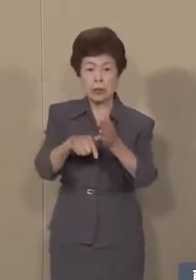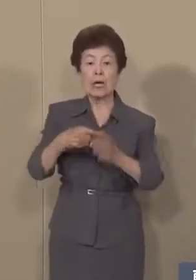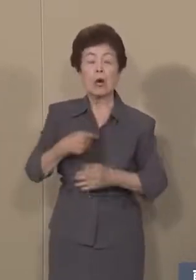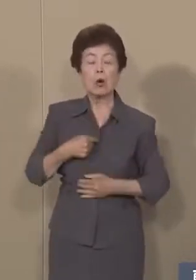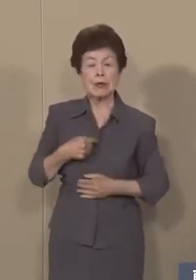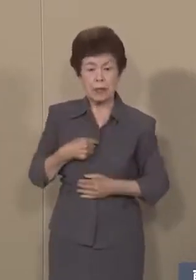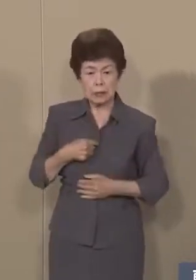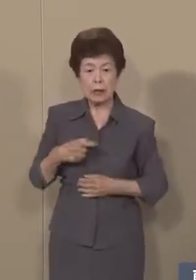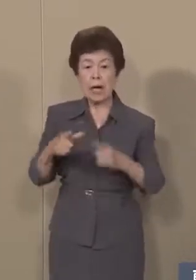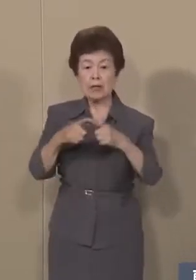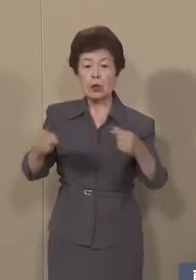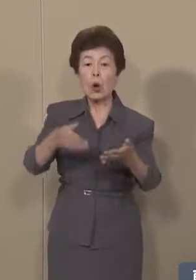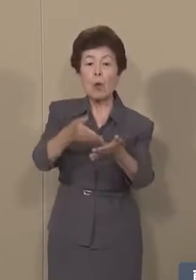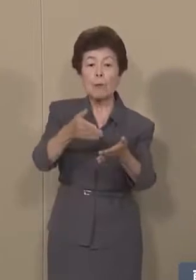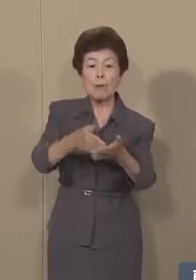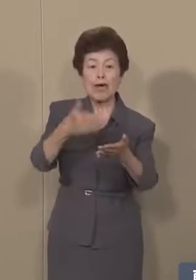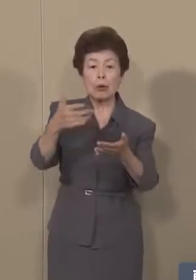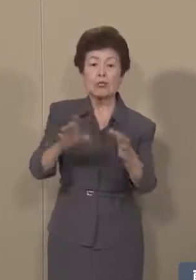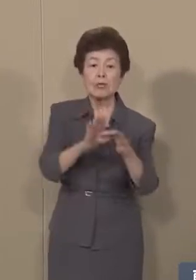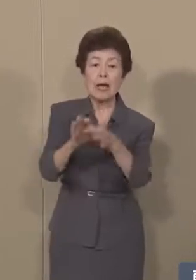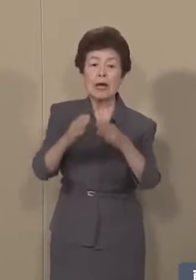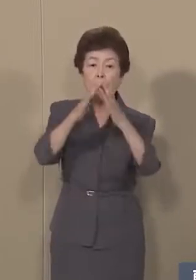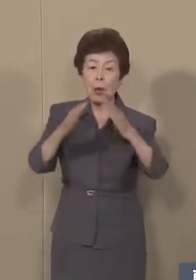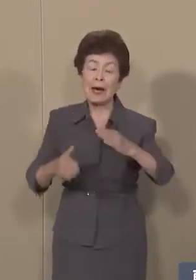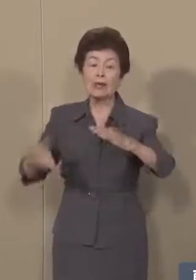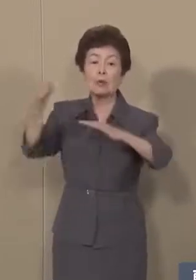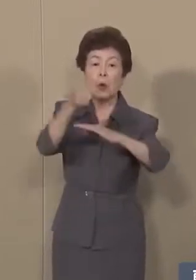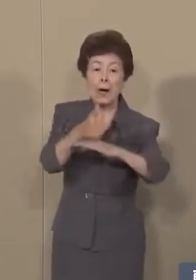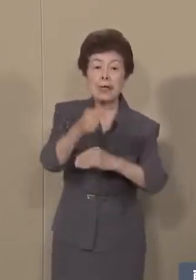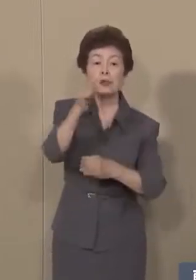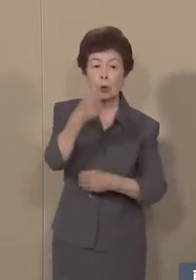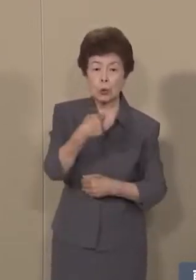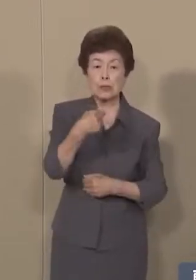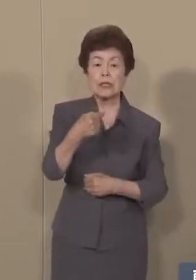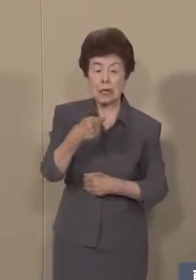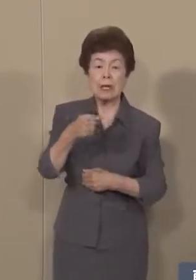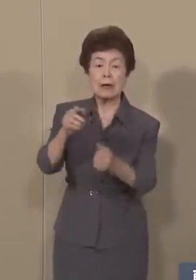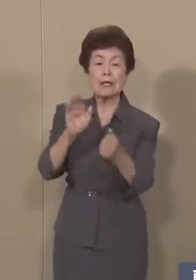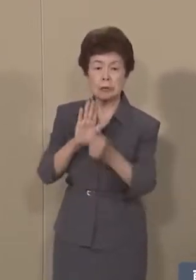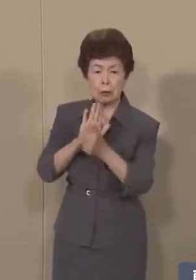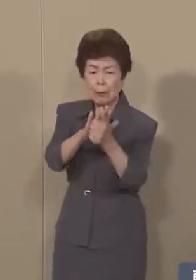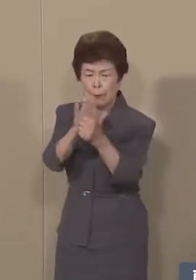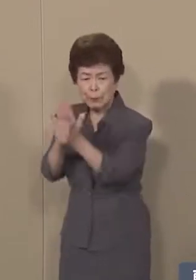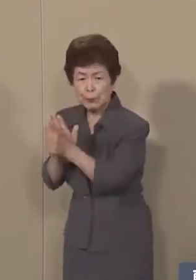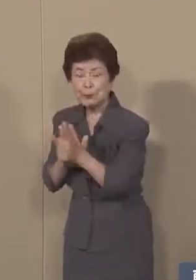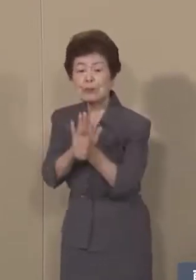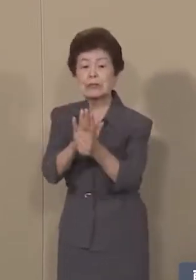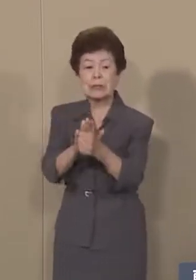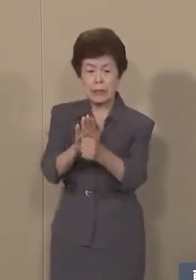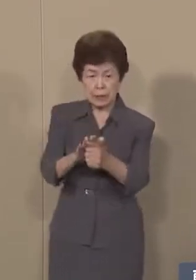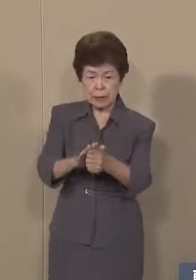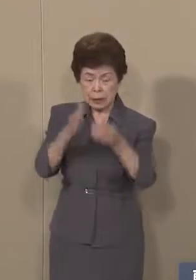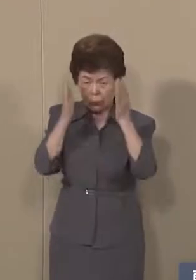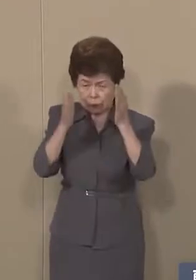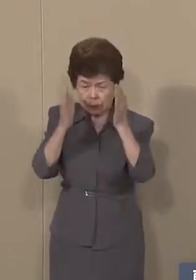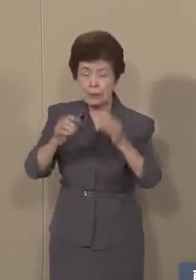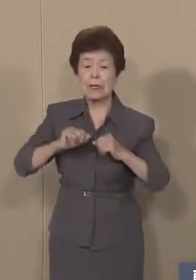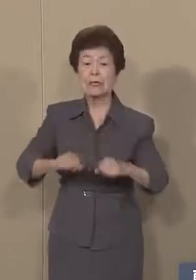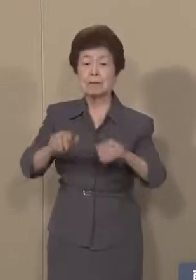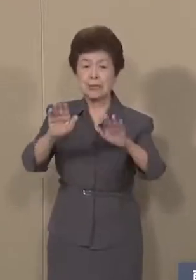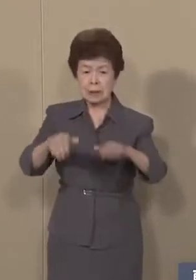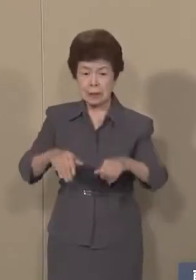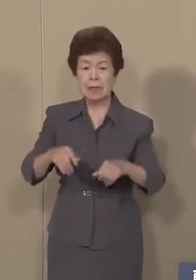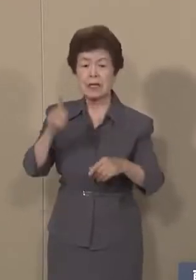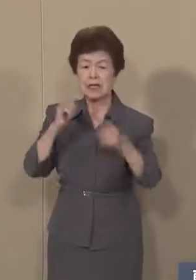は日弁連日本弁護士連合会会長として被害者の支援に奔走し被災者支援